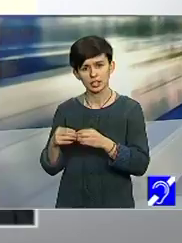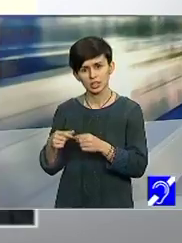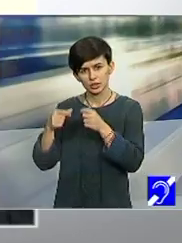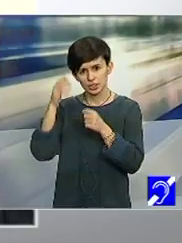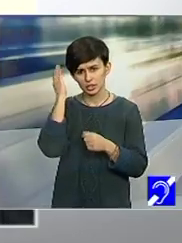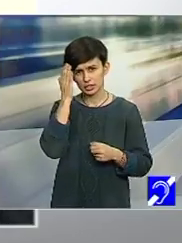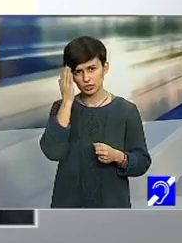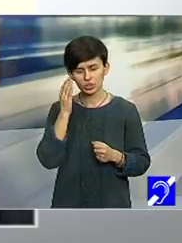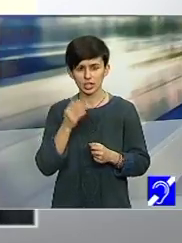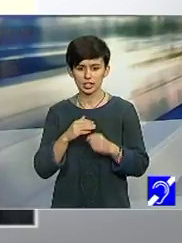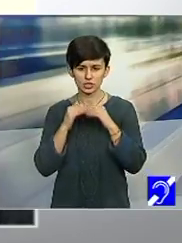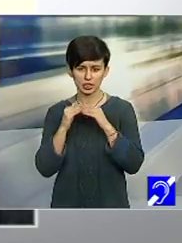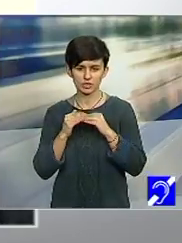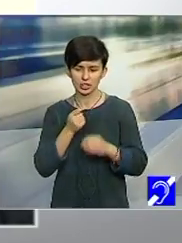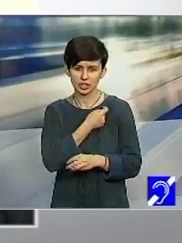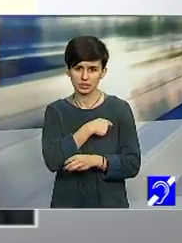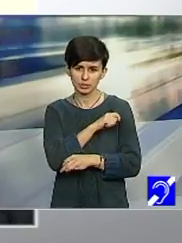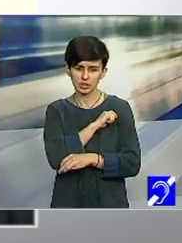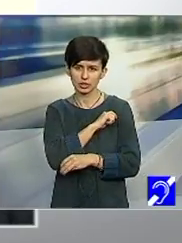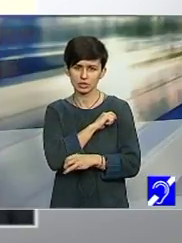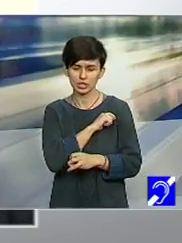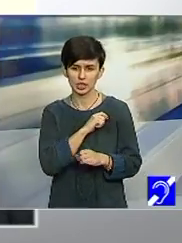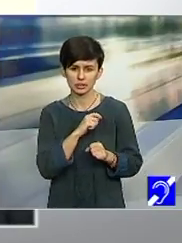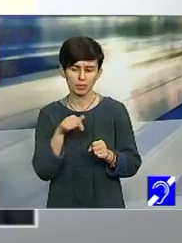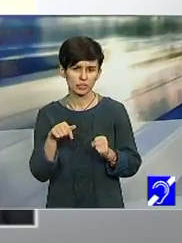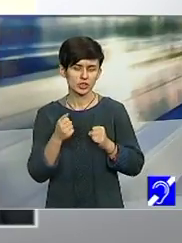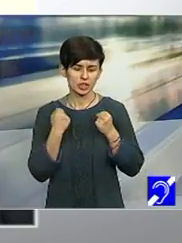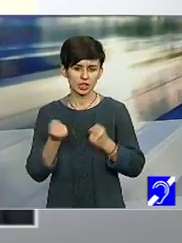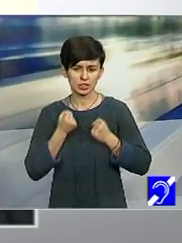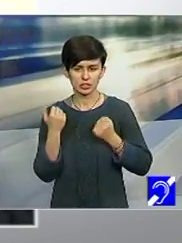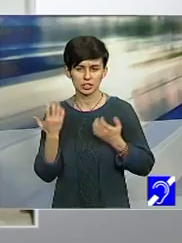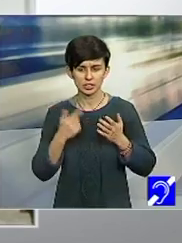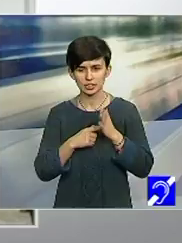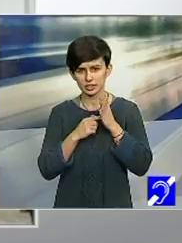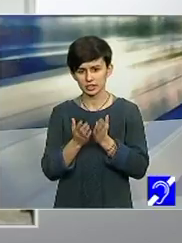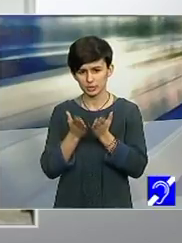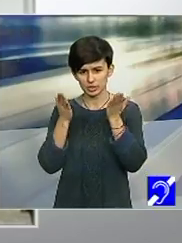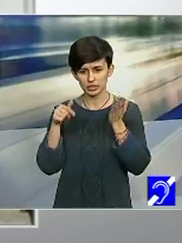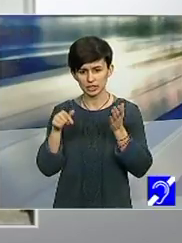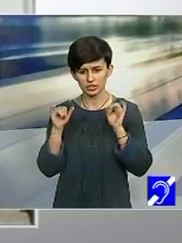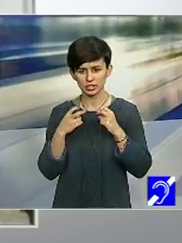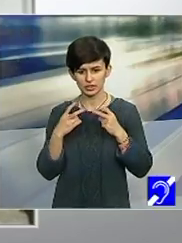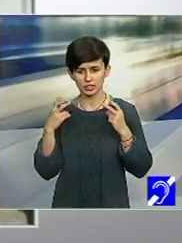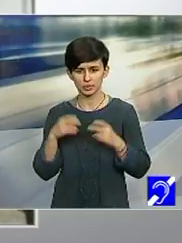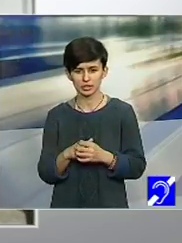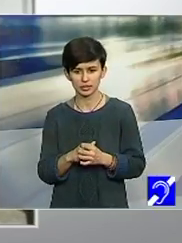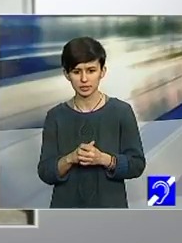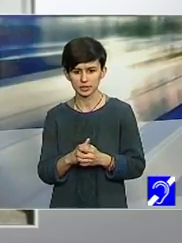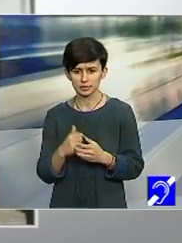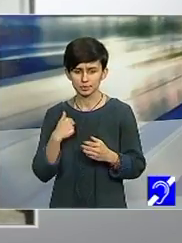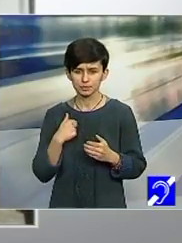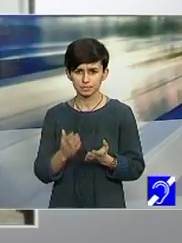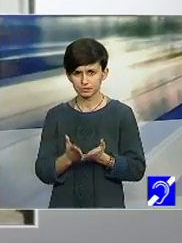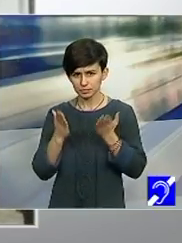de inspectorat astfel de activități care să marcheze acest eveniment. În fiecare an sărbătoresc alături de comunitatea